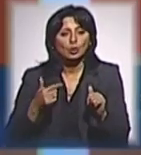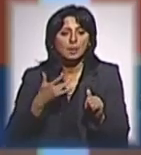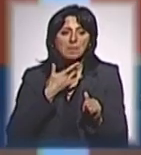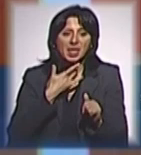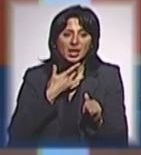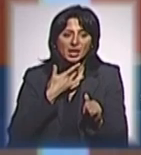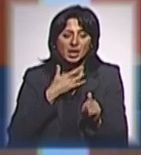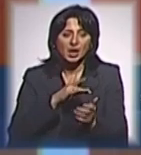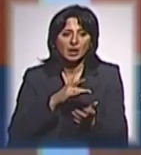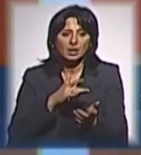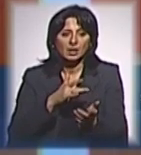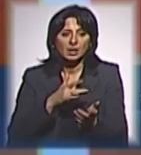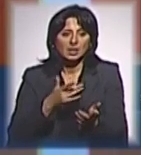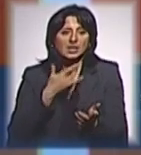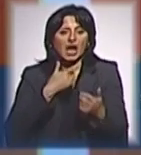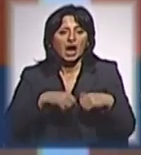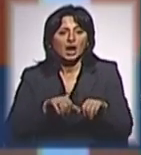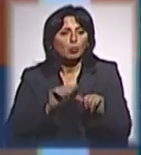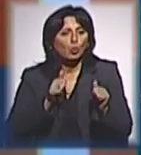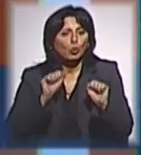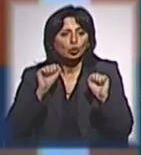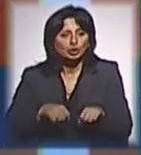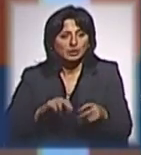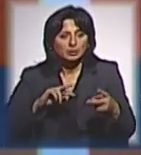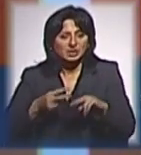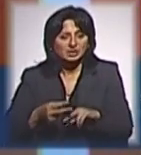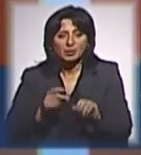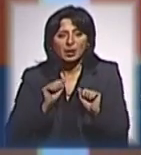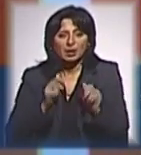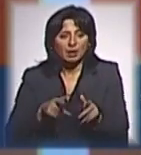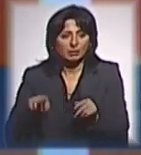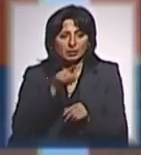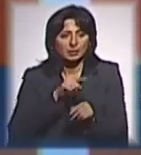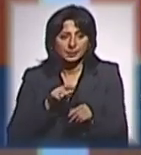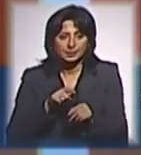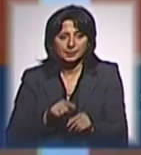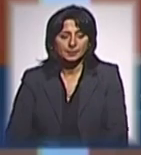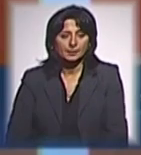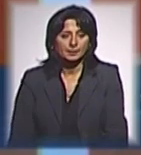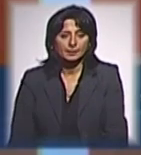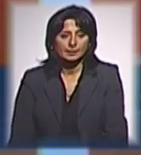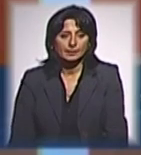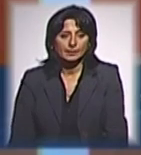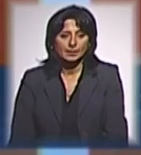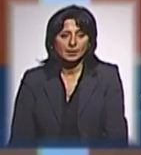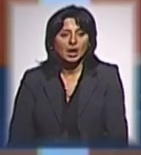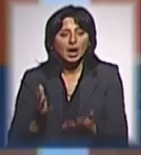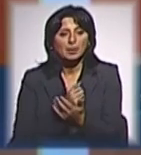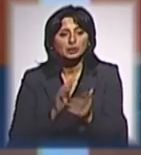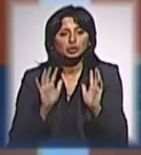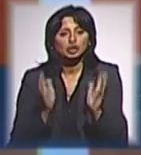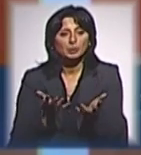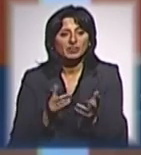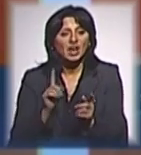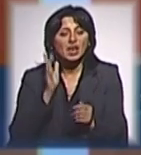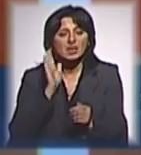მერი, ქალაქის ანუ იგივე საკრებულოს წევრი, იგივე გამგებელი და ასე შემდეგ და ანუ გამარჯვების